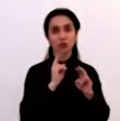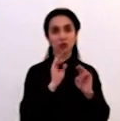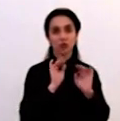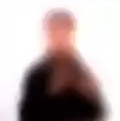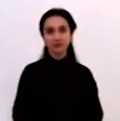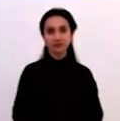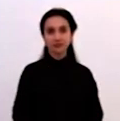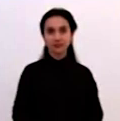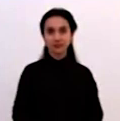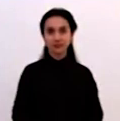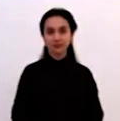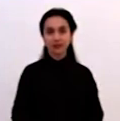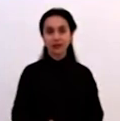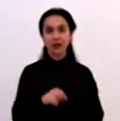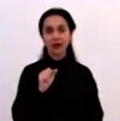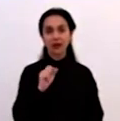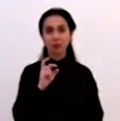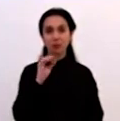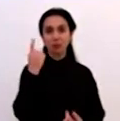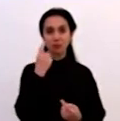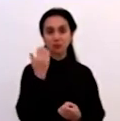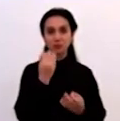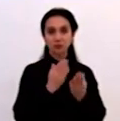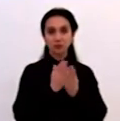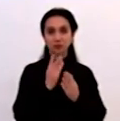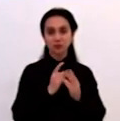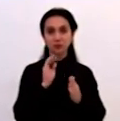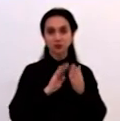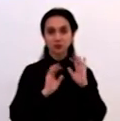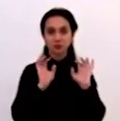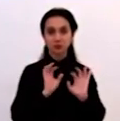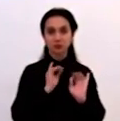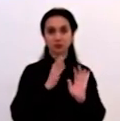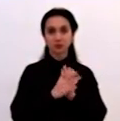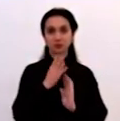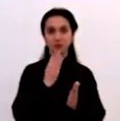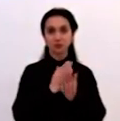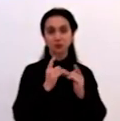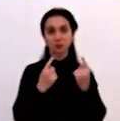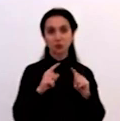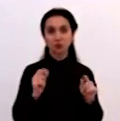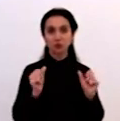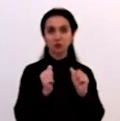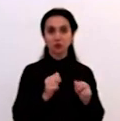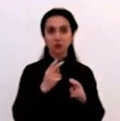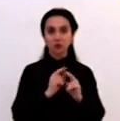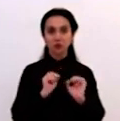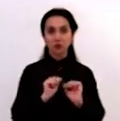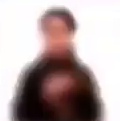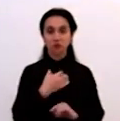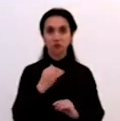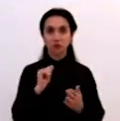ekan. Axborot resurslari va axborot tizimlariga noqonuniy ta'sir qilishning boshqa shakllarini oldini